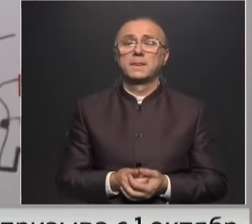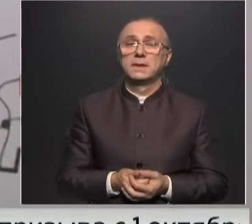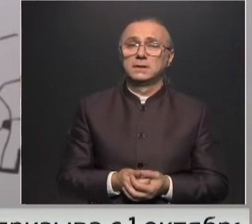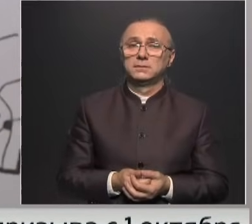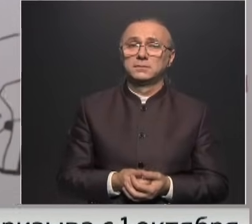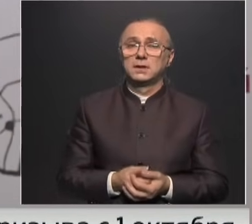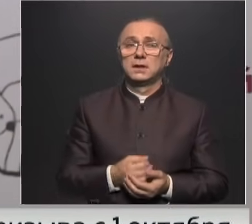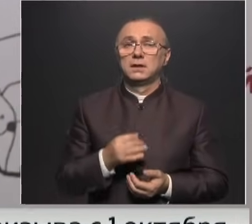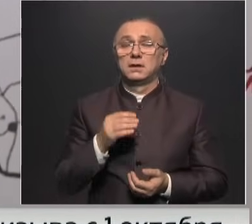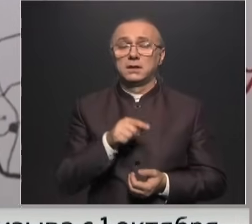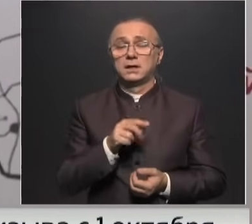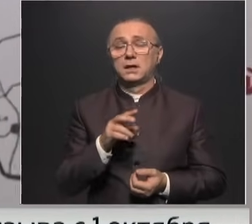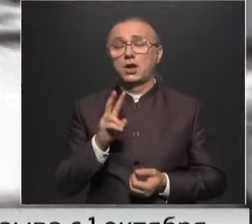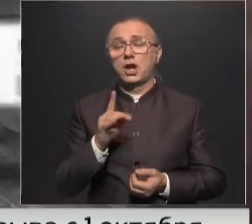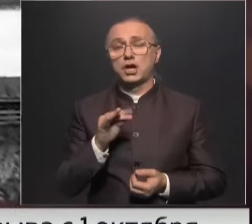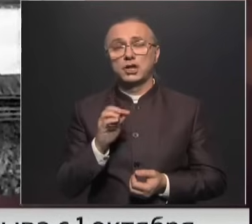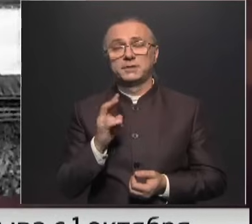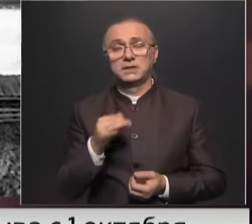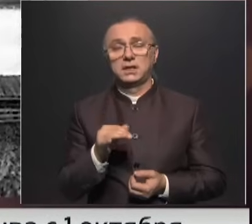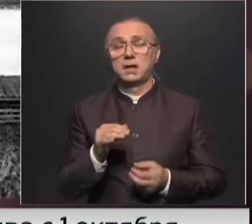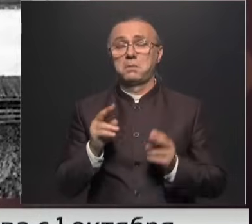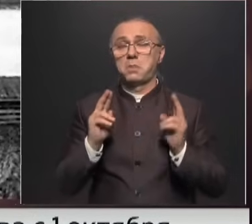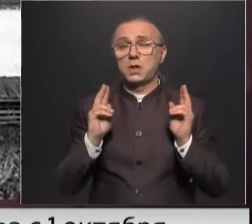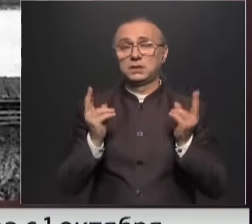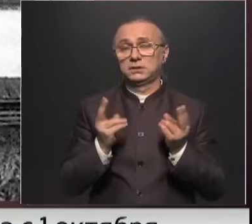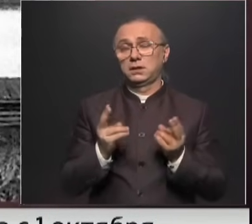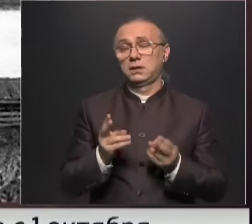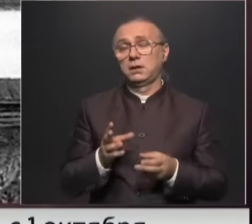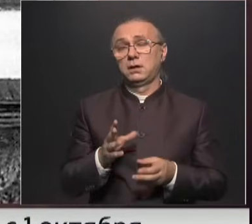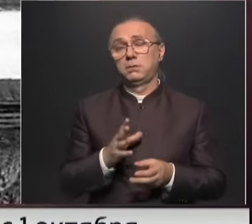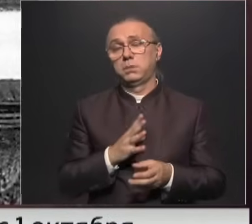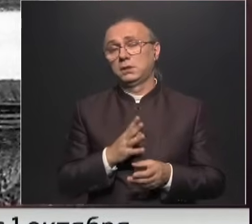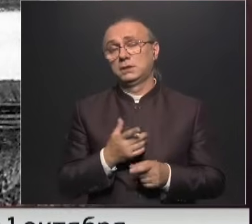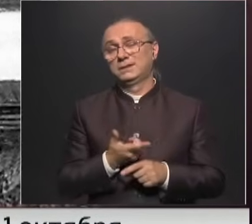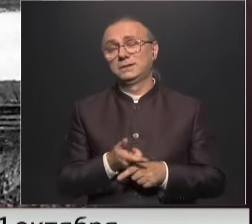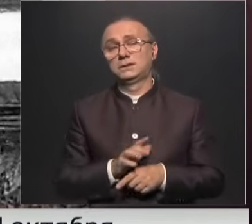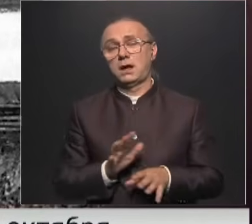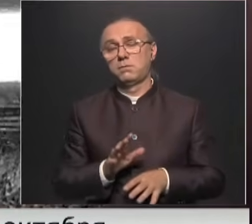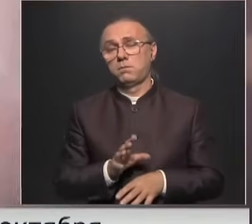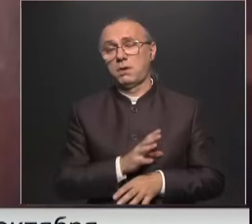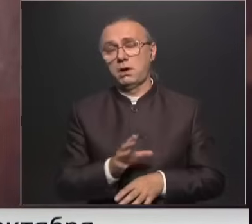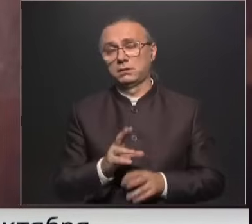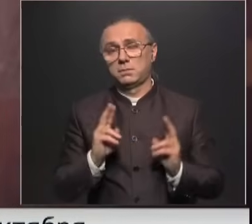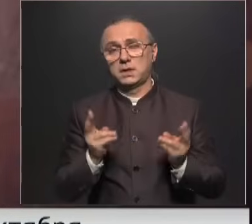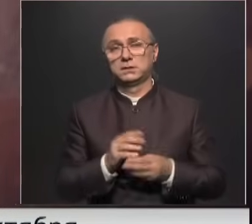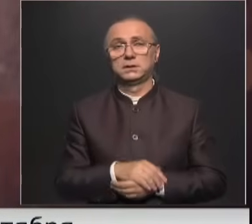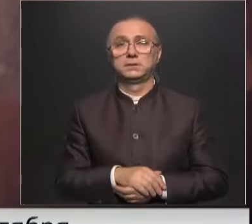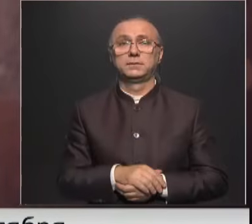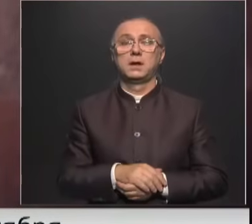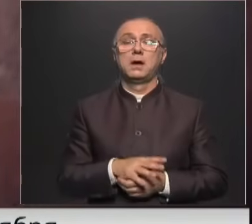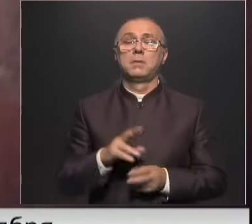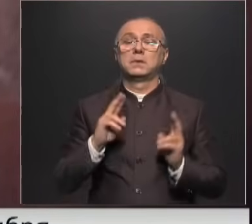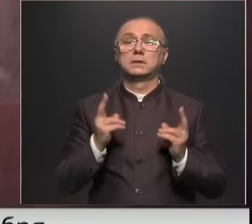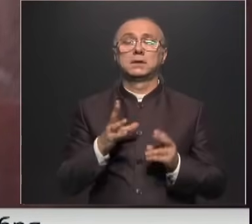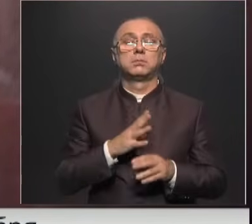был непонятен, ведь обитель была не самой богатой, и это несмотря на ее многовековую историю. Монастырь был основан